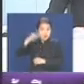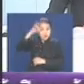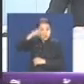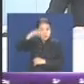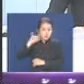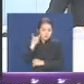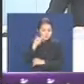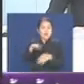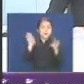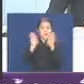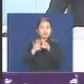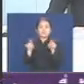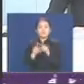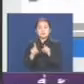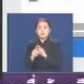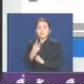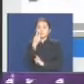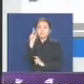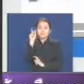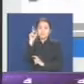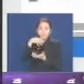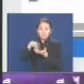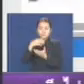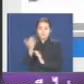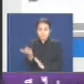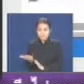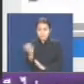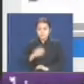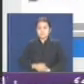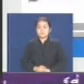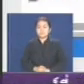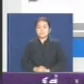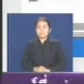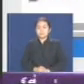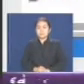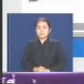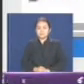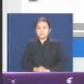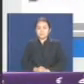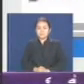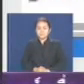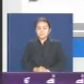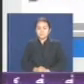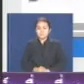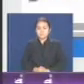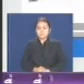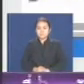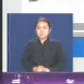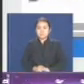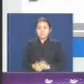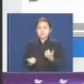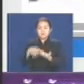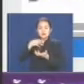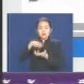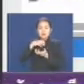วดีรังสิตด้วยนะคะคุณมัทนียามากสมบูรณ์ตอนนี้อยู่ที่ศูนย์ควบคุมสังกัดกองบังคับการตำรวจจราจรนะคะมีรายง